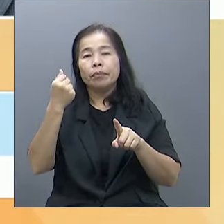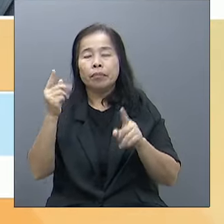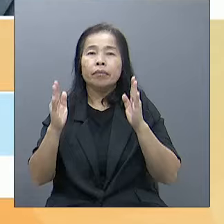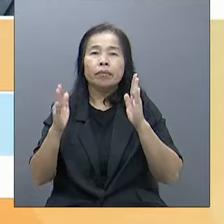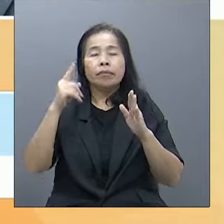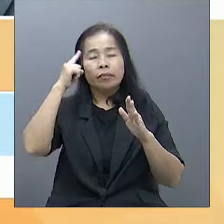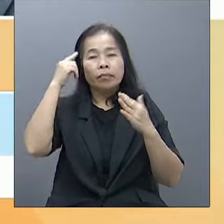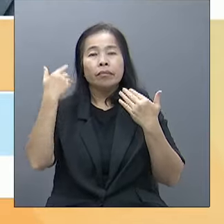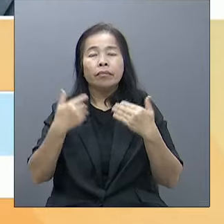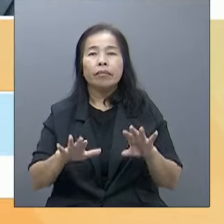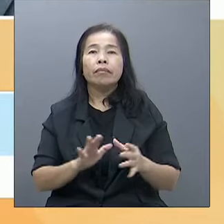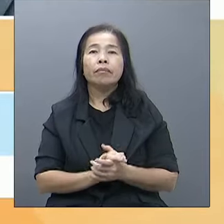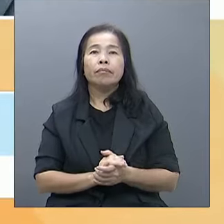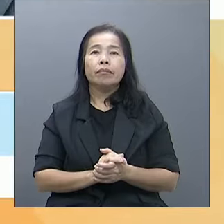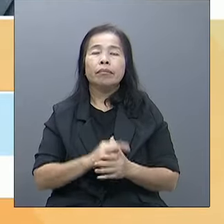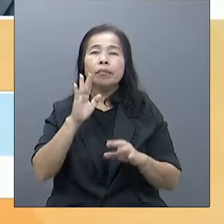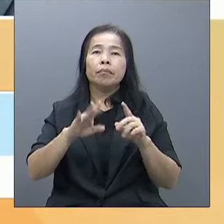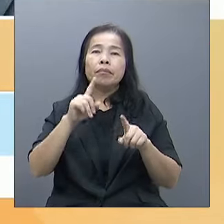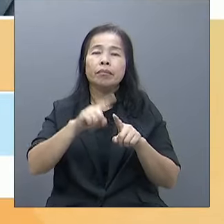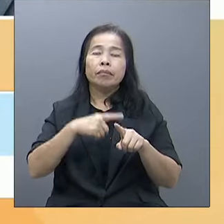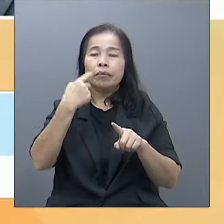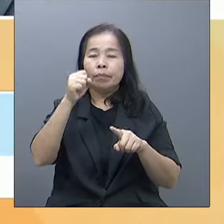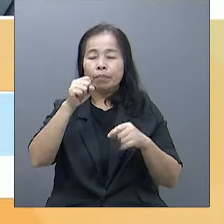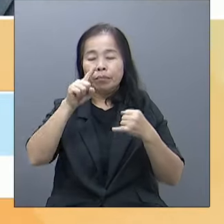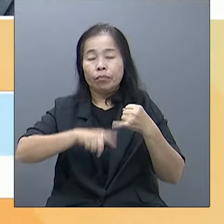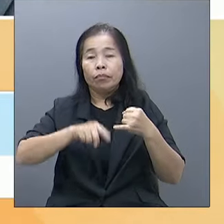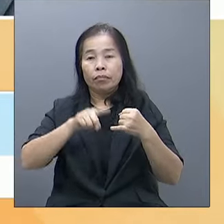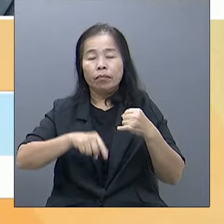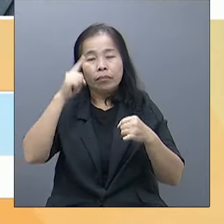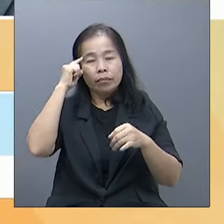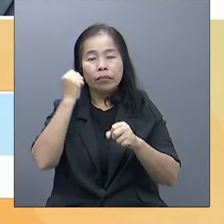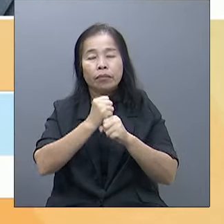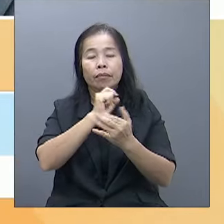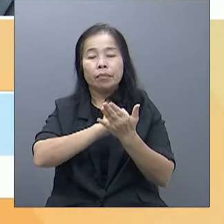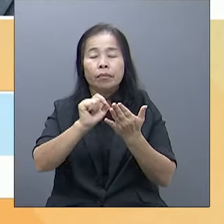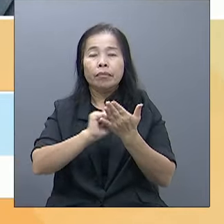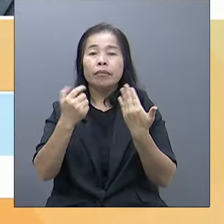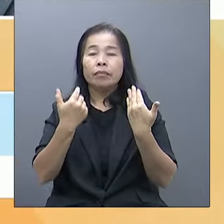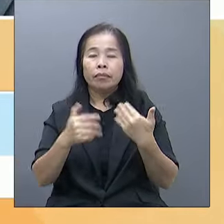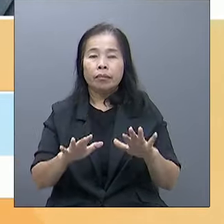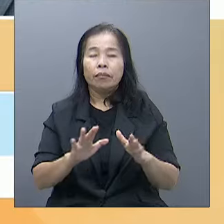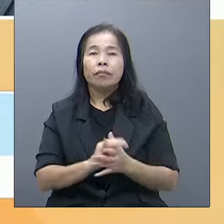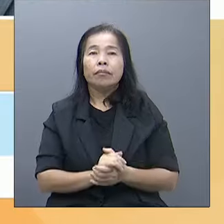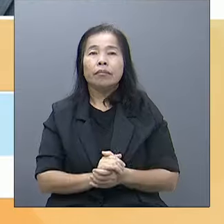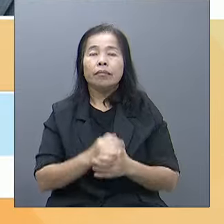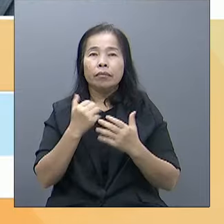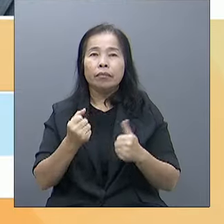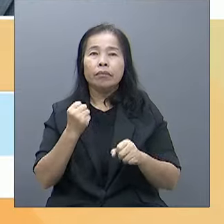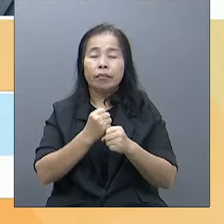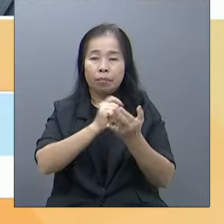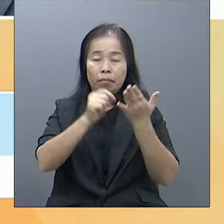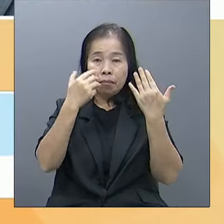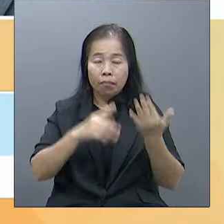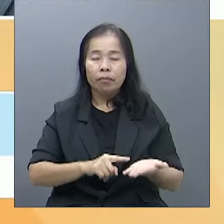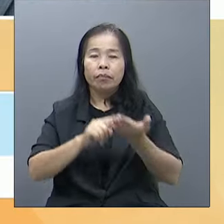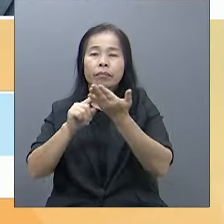แล้วเนาะก็น่าจะเสร็จประมาณปลายเดือนตุลานี ้ นะครับซึ่งในการร่างเนี่ยเราก็ไม่ได้ยกร่างโดยลำพังเนาะเราก็เ